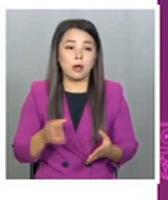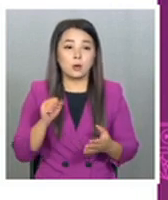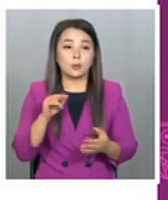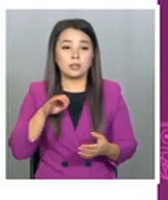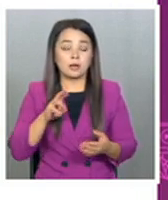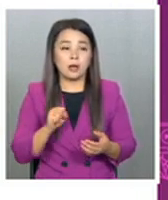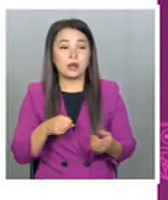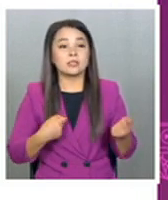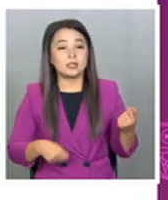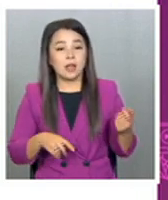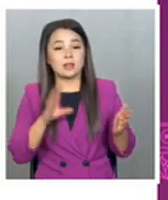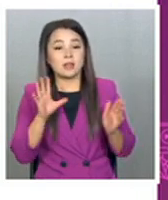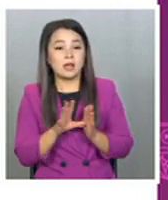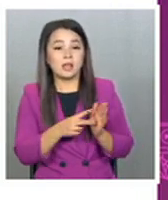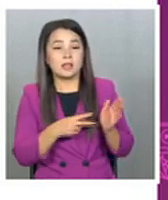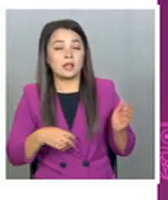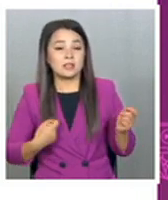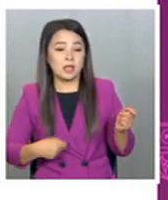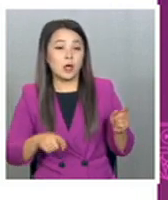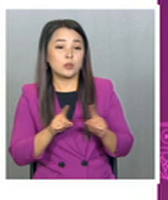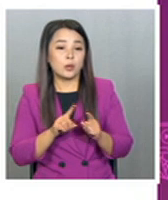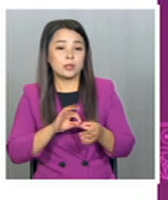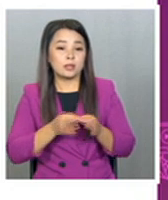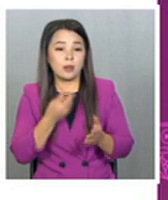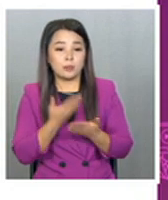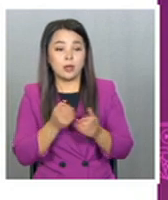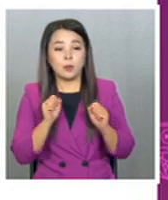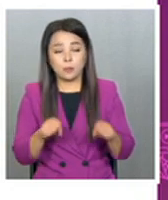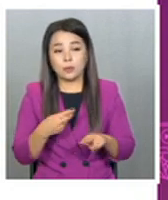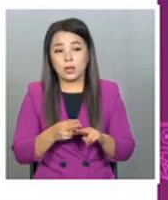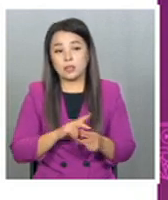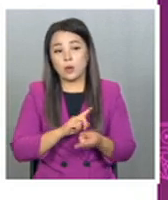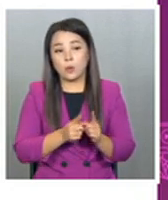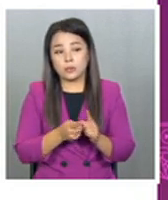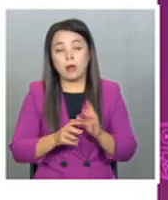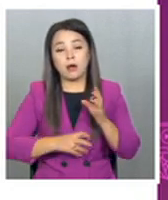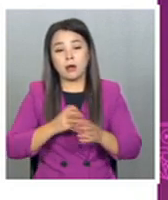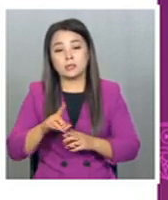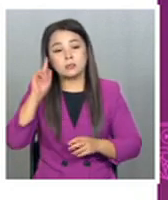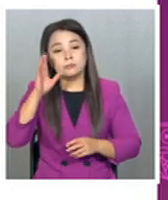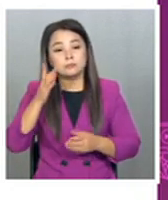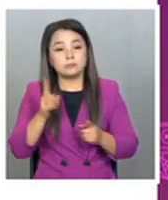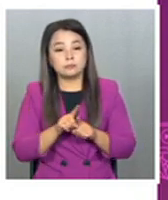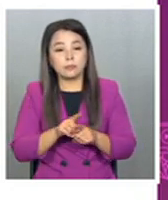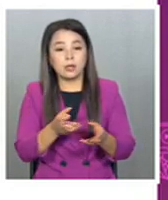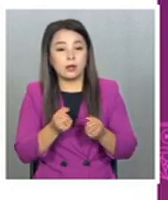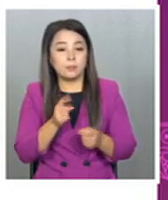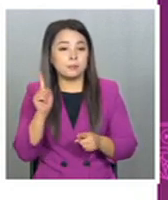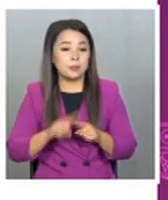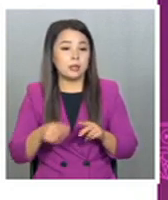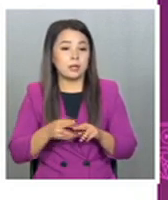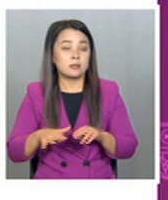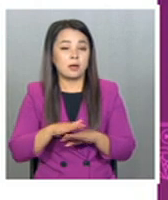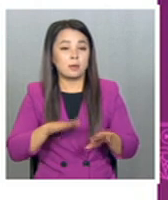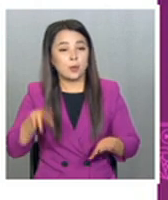гитара мен электронды гитараны мысалға келтіруге болады. Бұл өзгерістерді әлем жұртшылығы бірдей қабылдап, сол аспаптарды